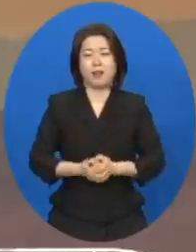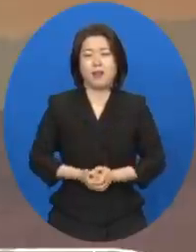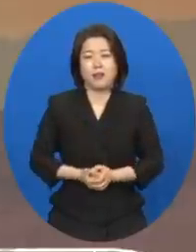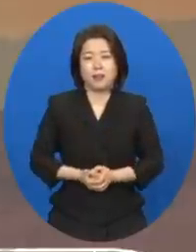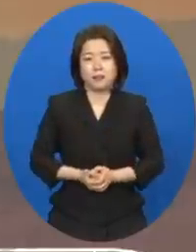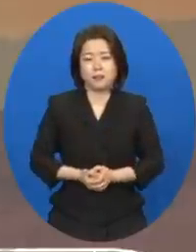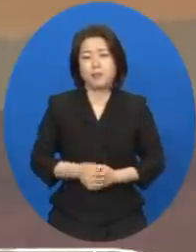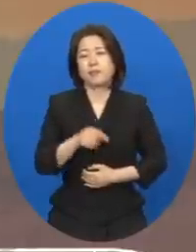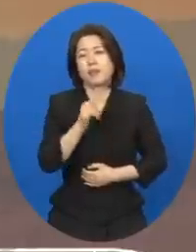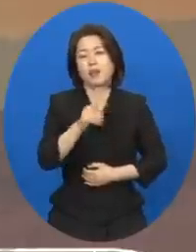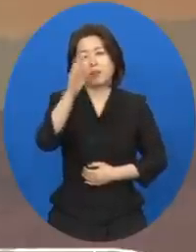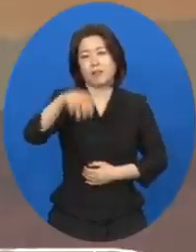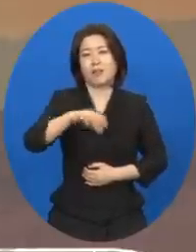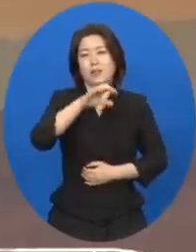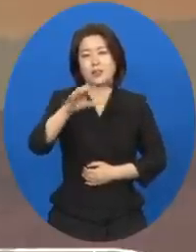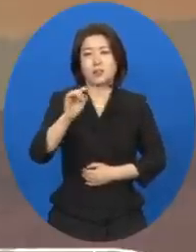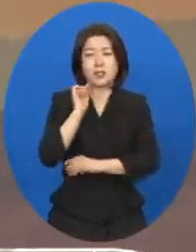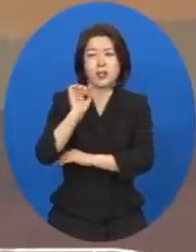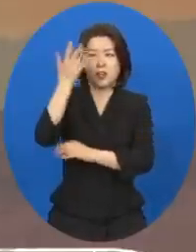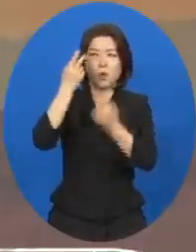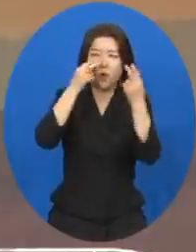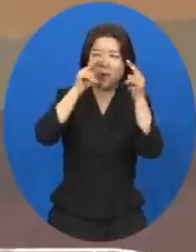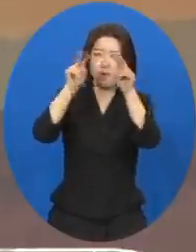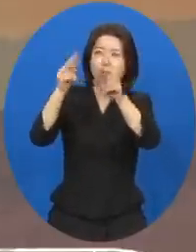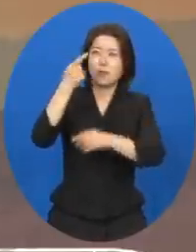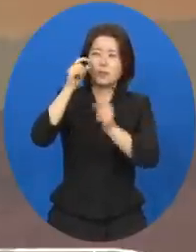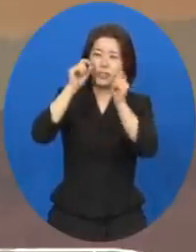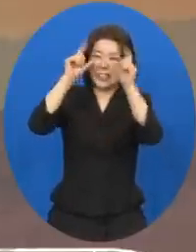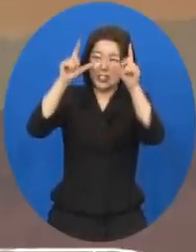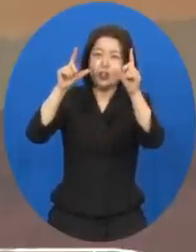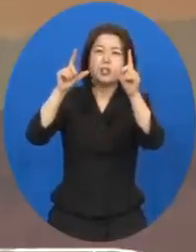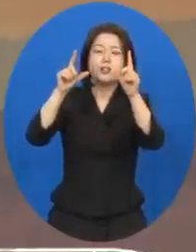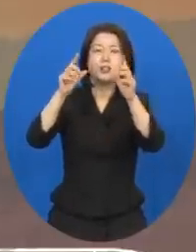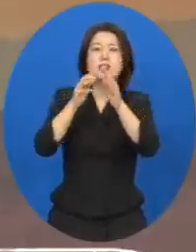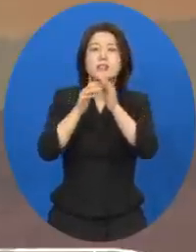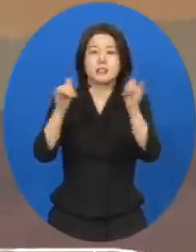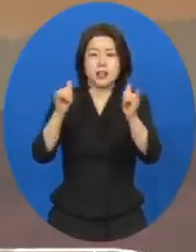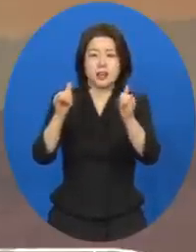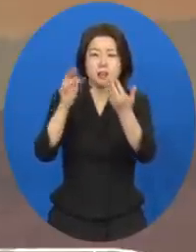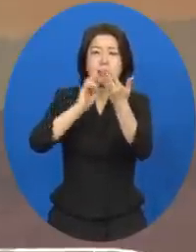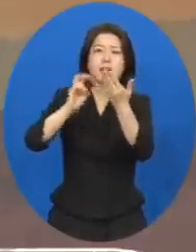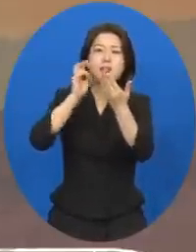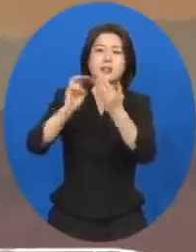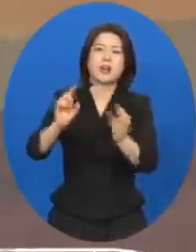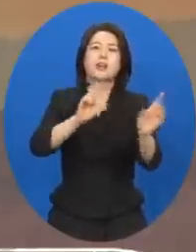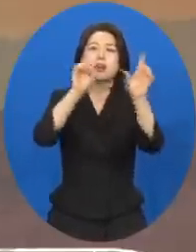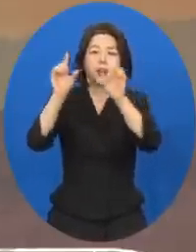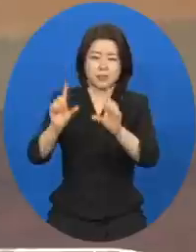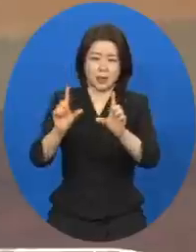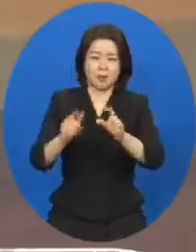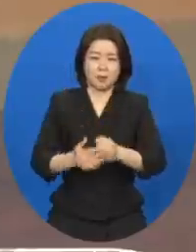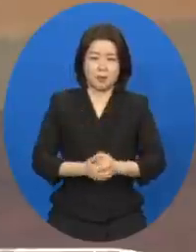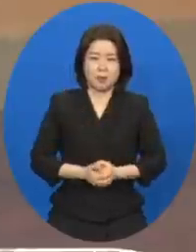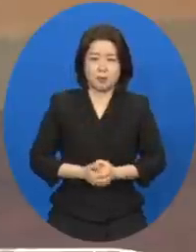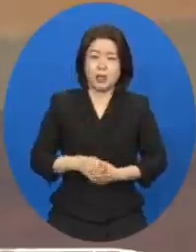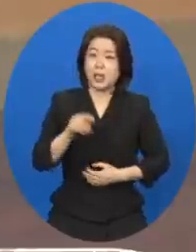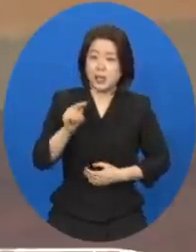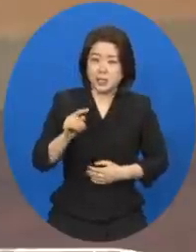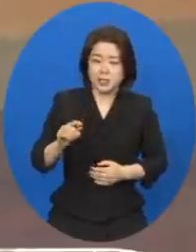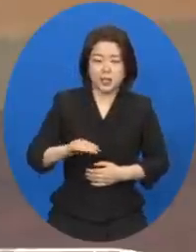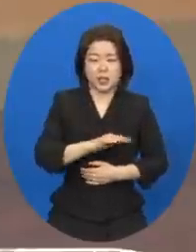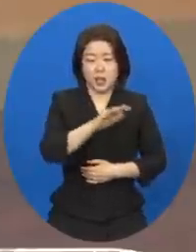열렸어요. 이게 바로 십자가의 영광을 바라보는 눈이 뜨인 성도의 찬양의 삶입니다. 이것이